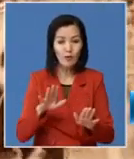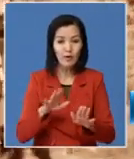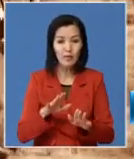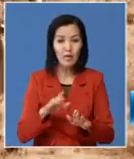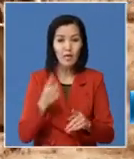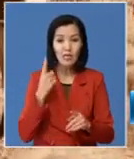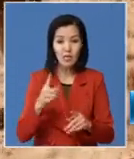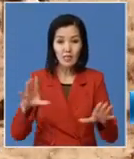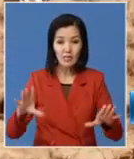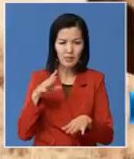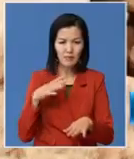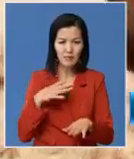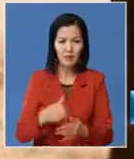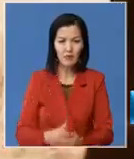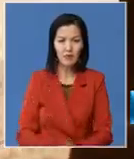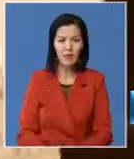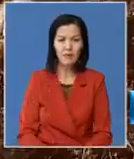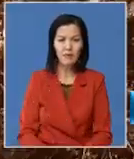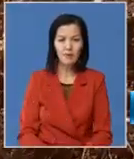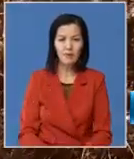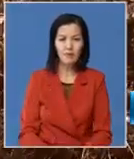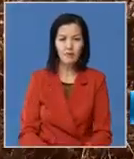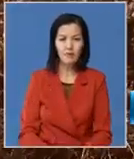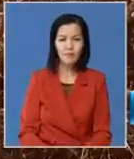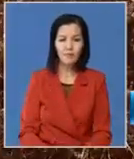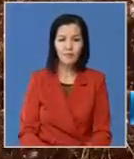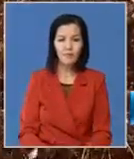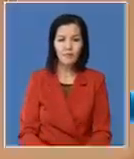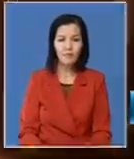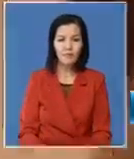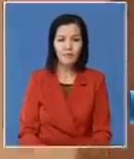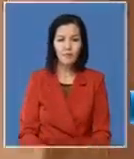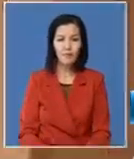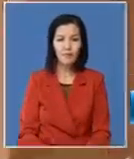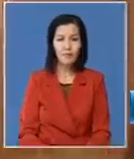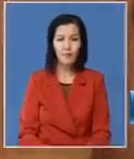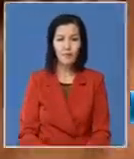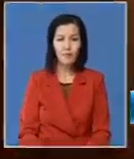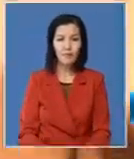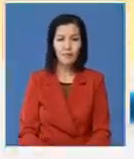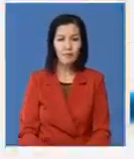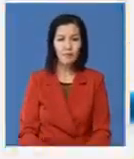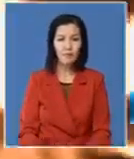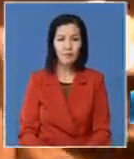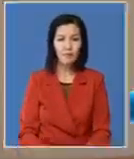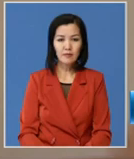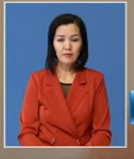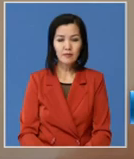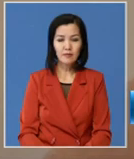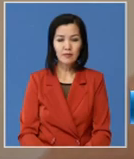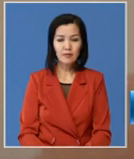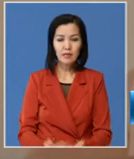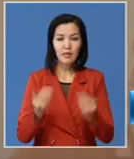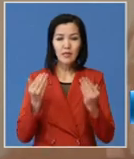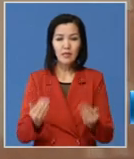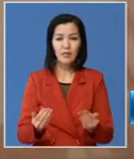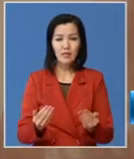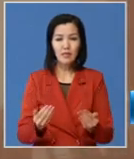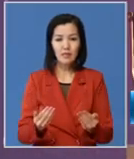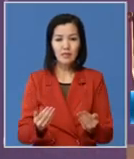жердегі басшылардың құзыретінде. Сондай-ақ монополистер тарифтерді түсірдік екен деп өздерінің көрсетіп